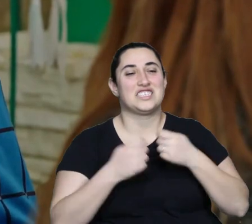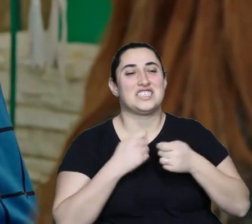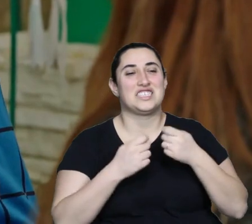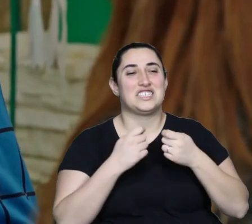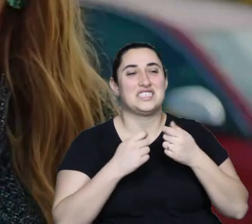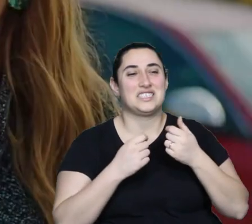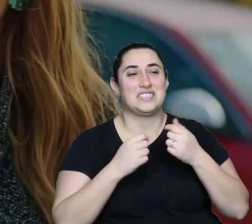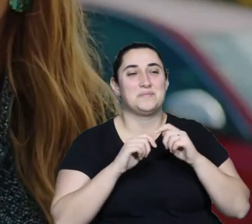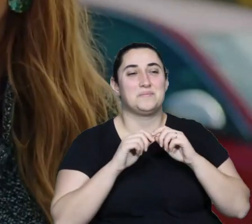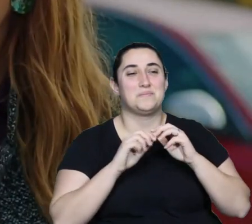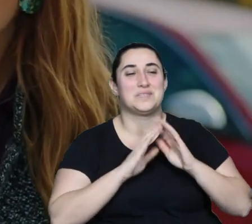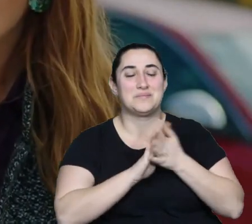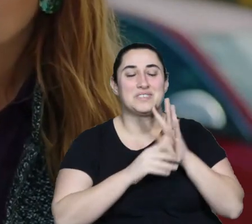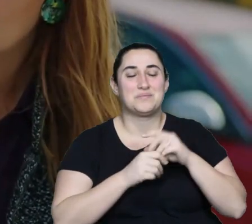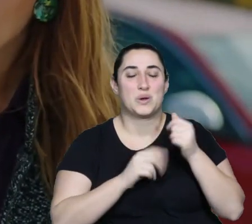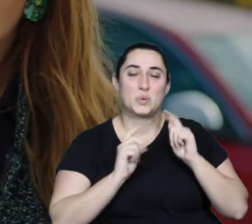biz biraz zorlanıyoruz ya.